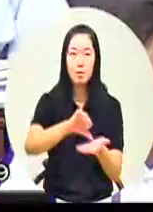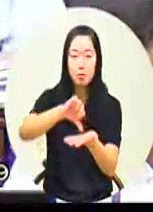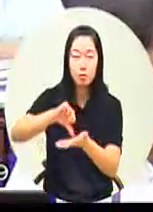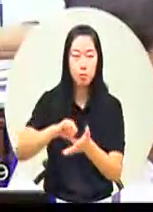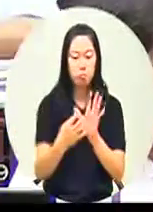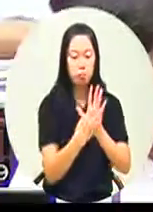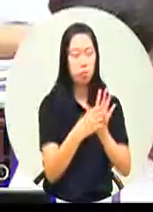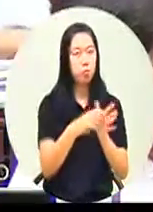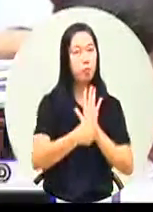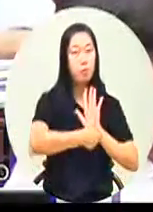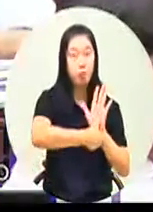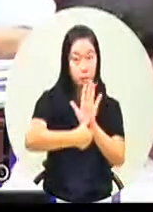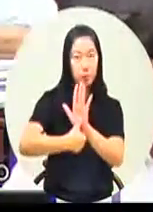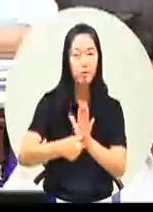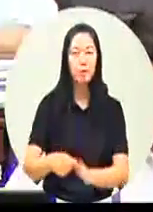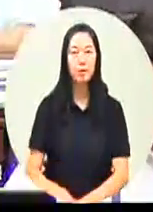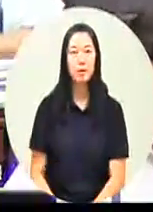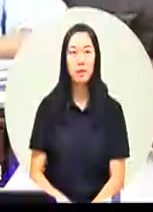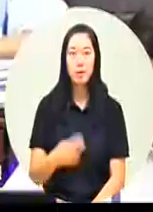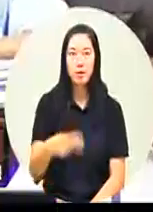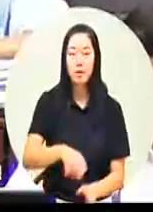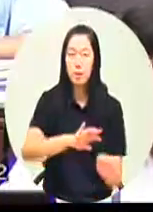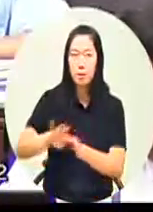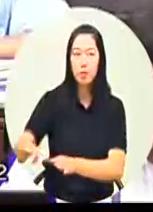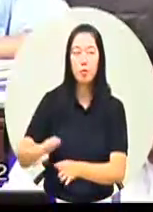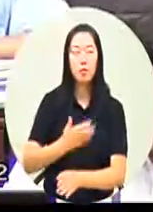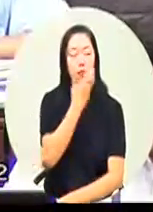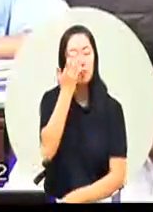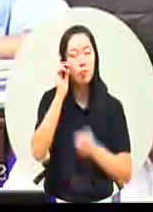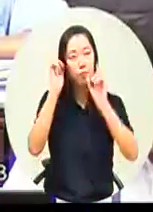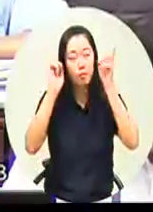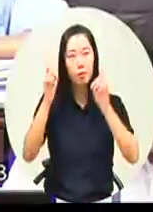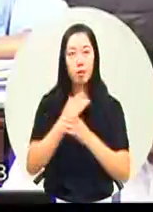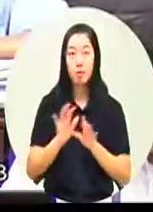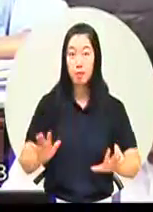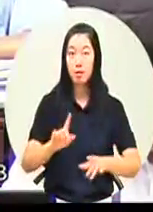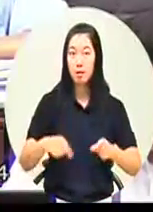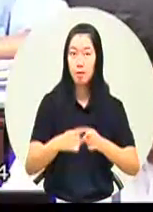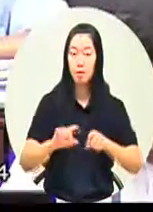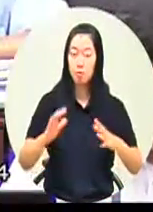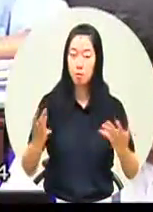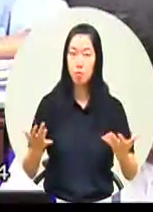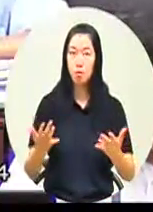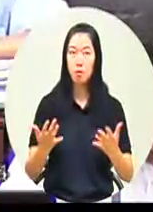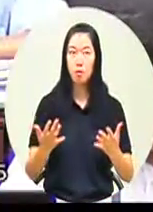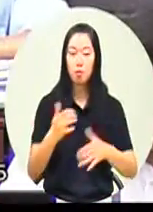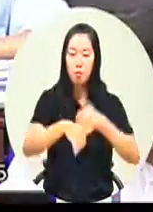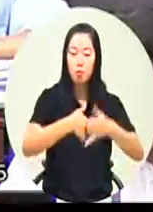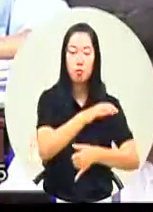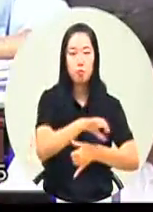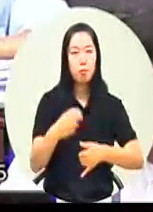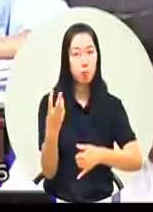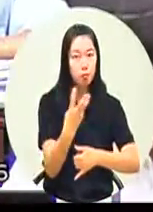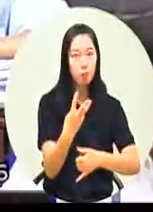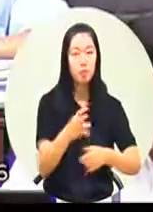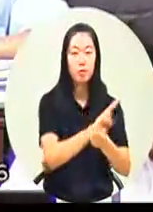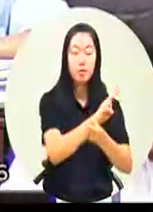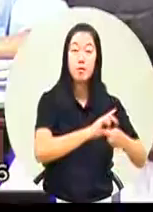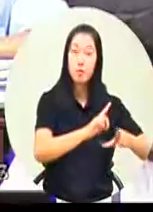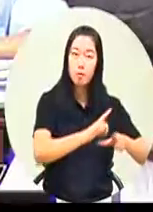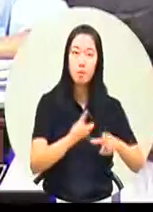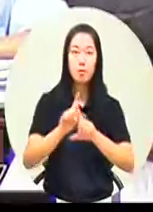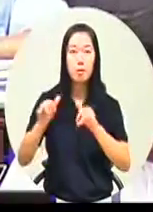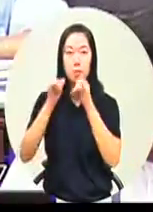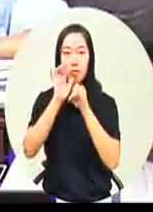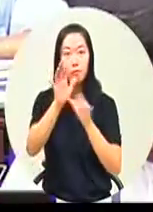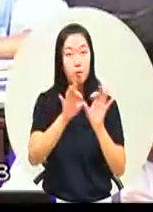的。但是我想在观光这个部分呢，也就是因为这样，所以我们今年呢大概有三个活动跟林园大寮有关。一个就